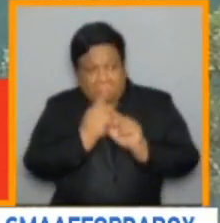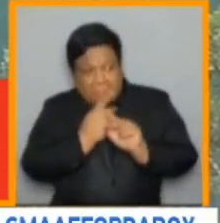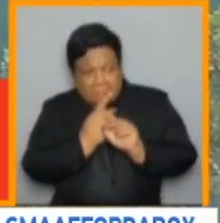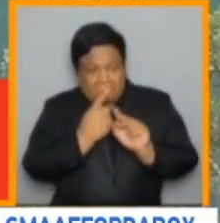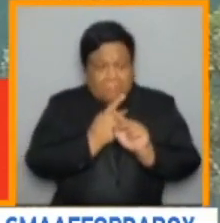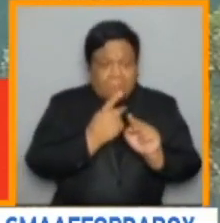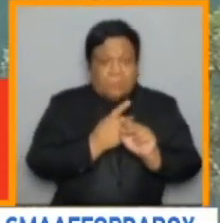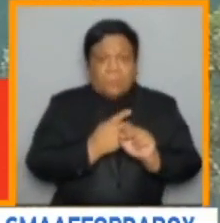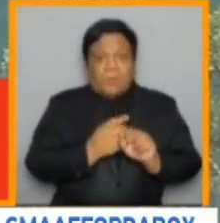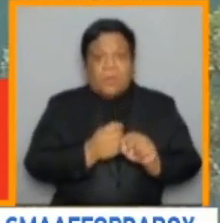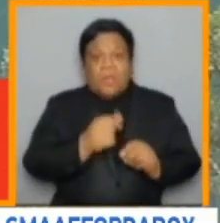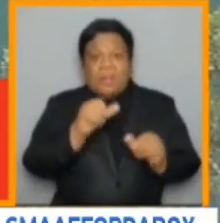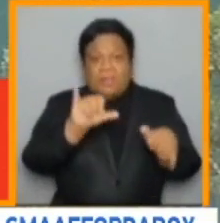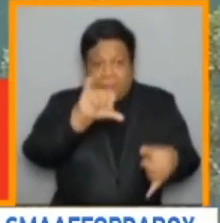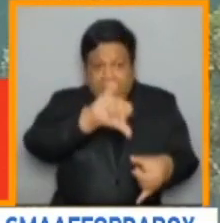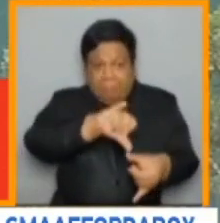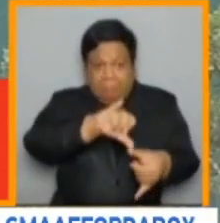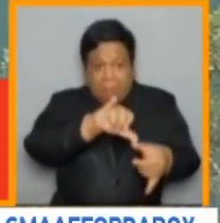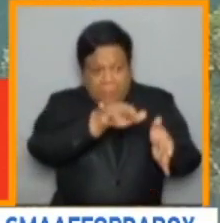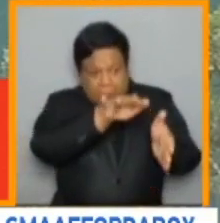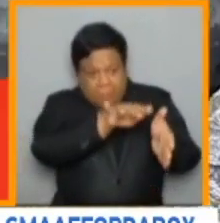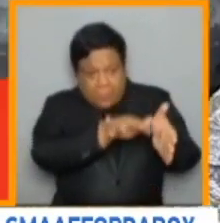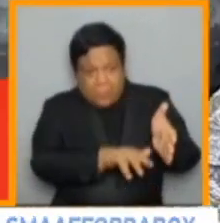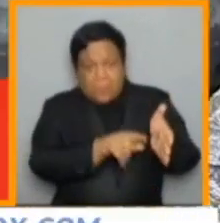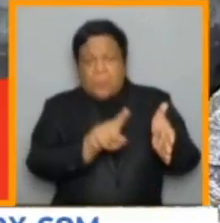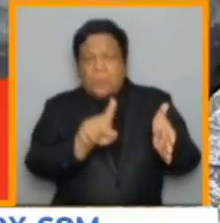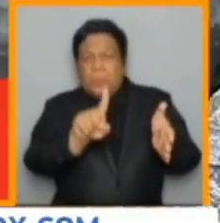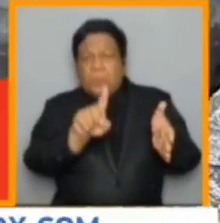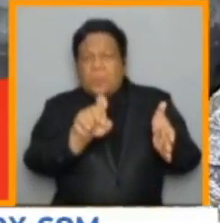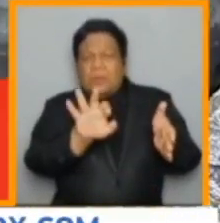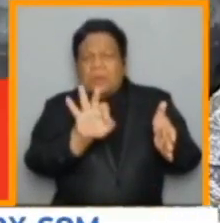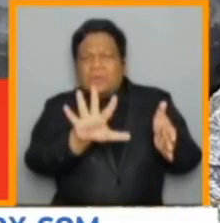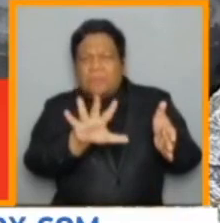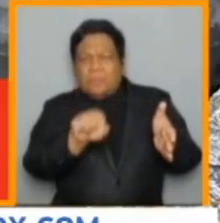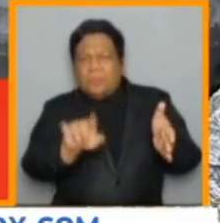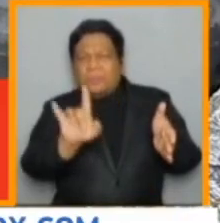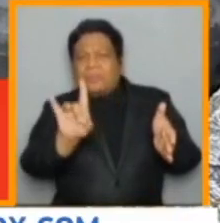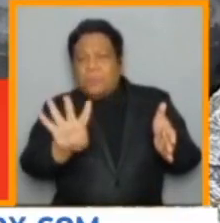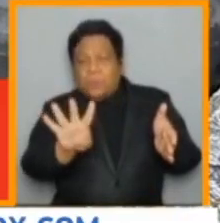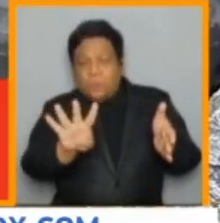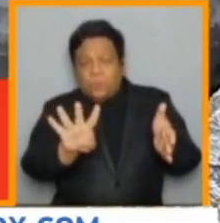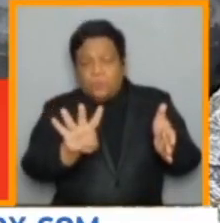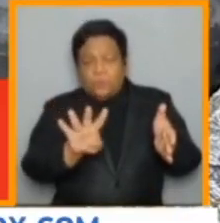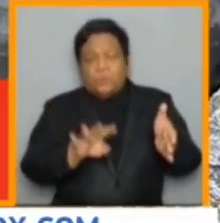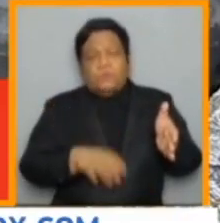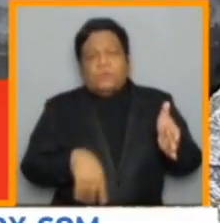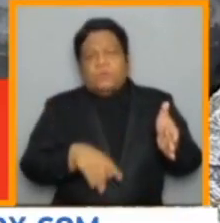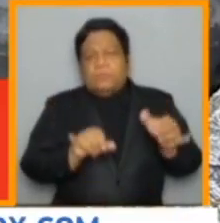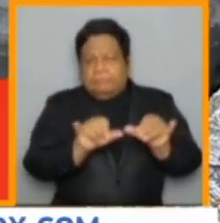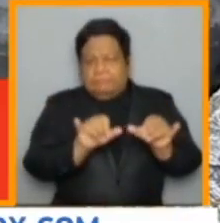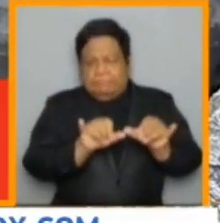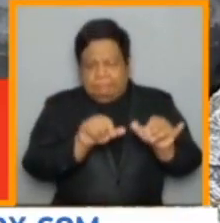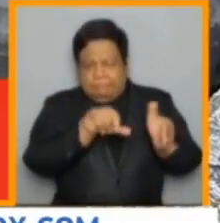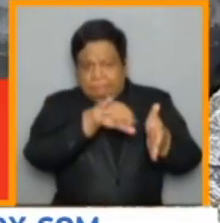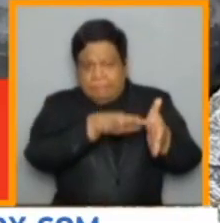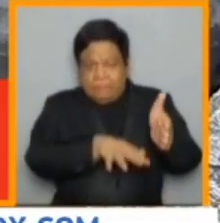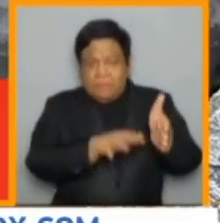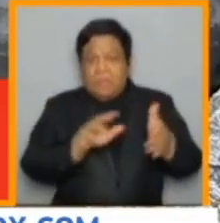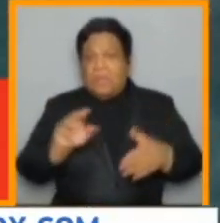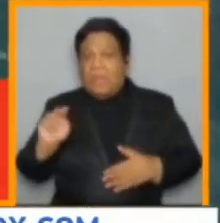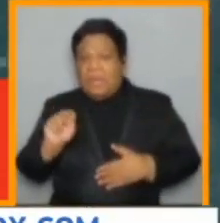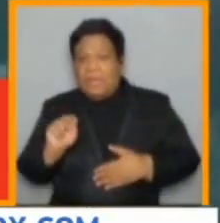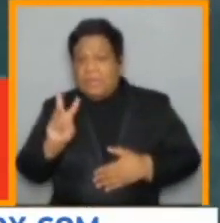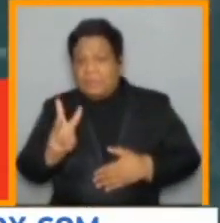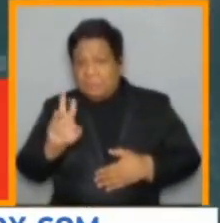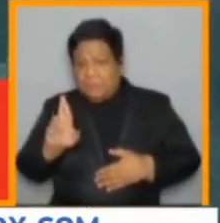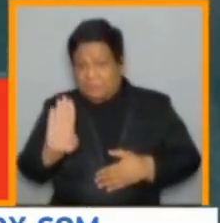195.84 ang naitalang water level ng Angat Dam. Nangangamba ang National Water Resources Board o NWRB na umabot sa